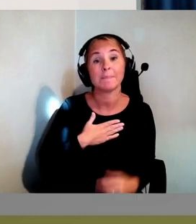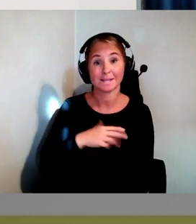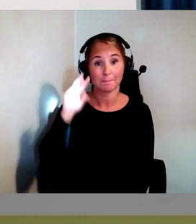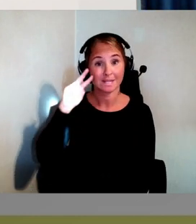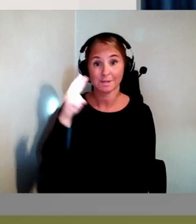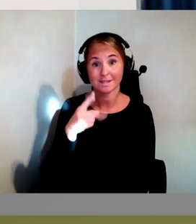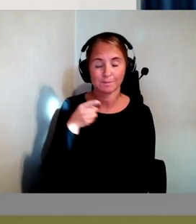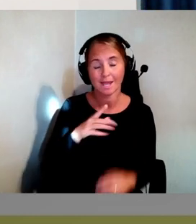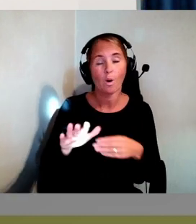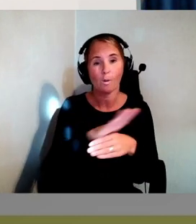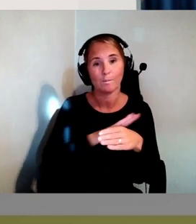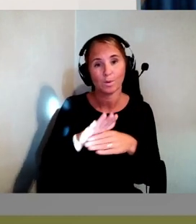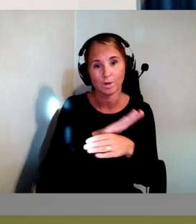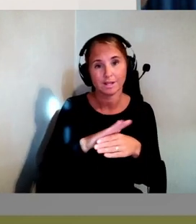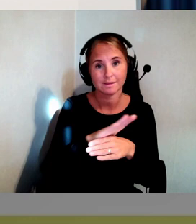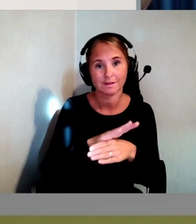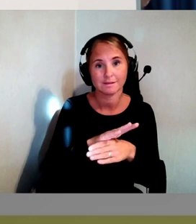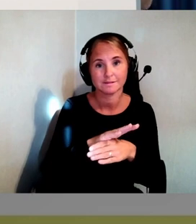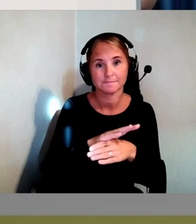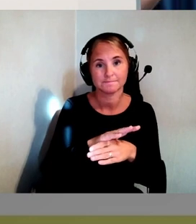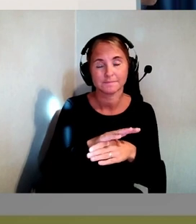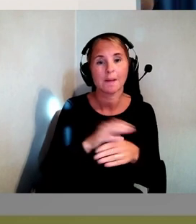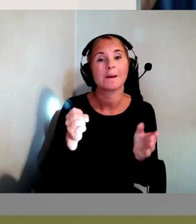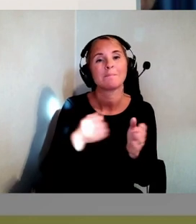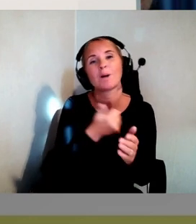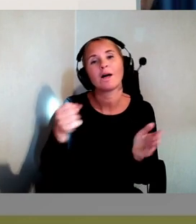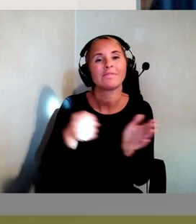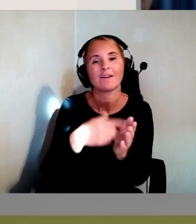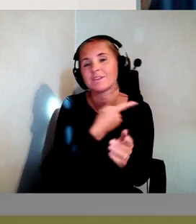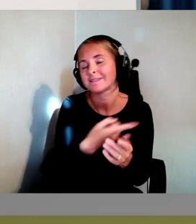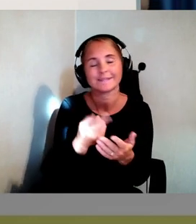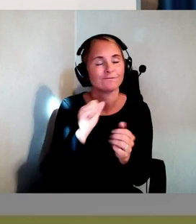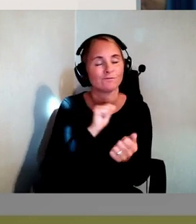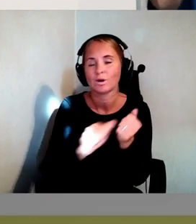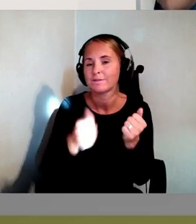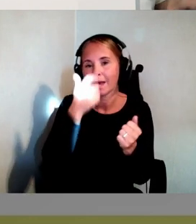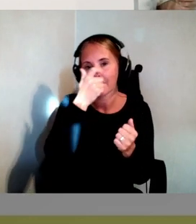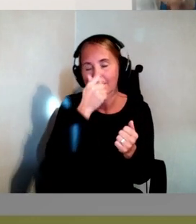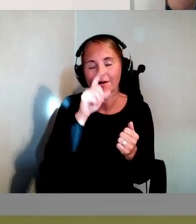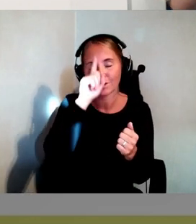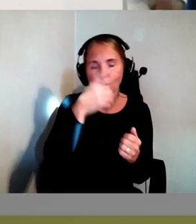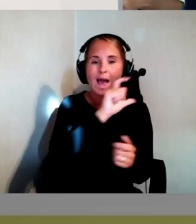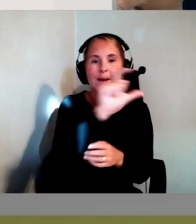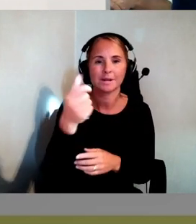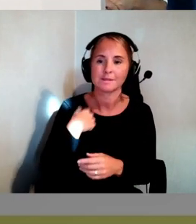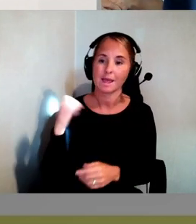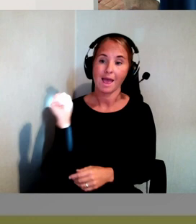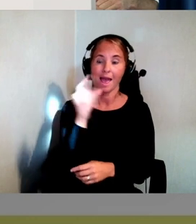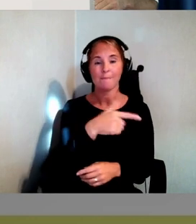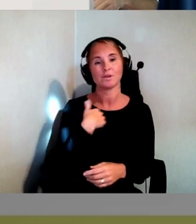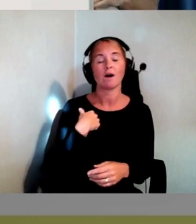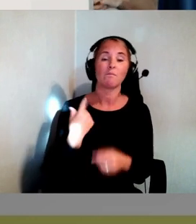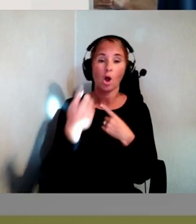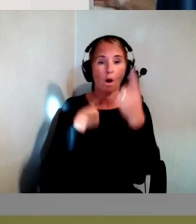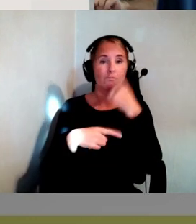eh men bara för den skull får inte ni missförstå det här ämnet liksom och så går ni hem och så jag var på konferens idag Jag